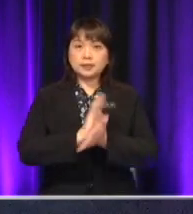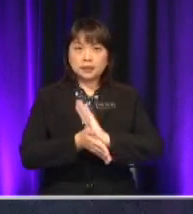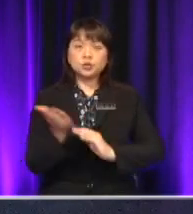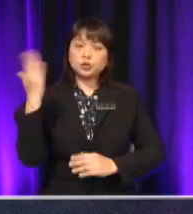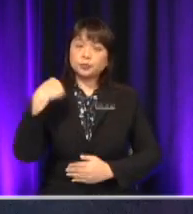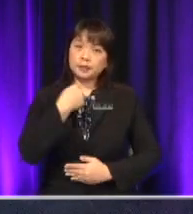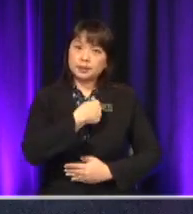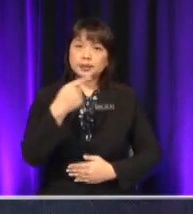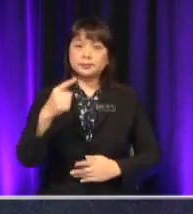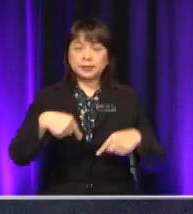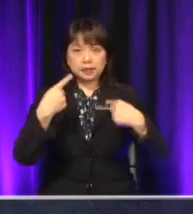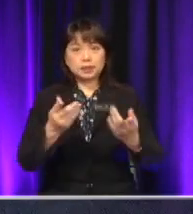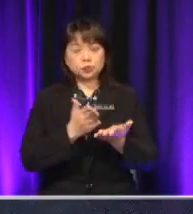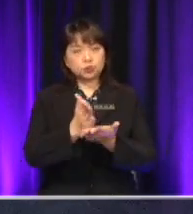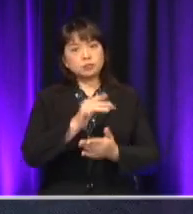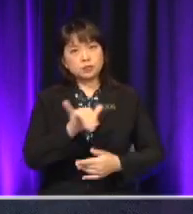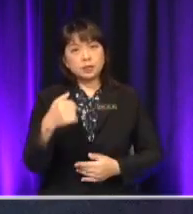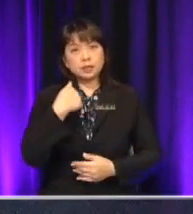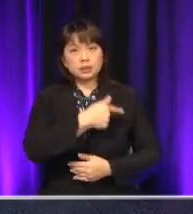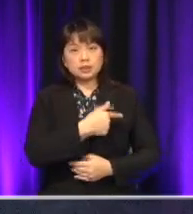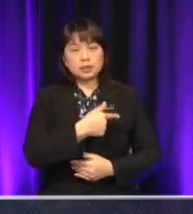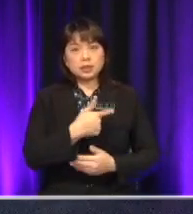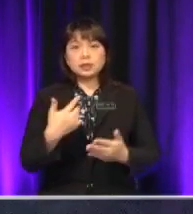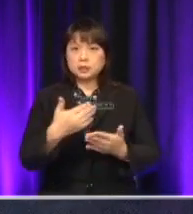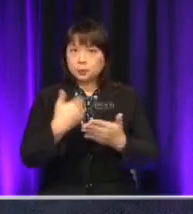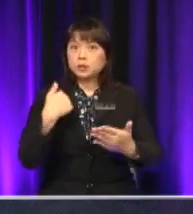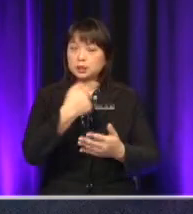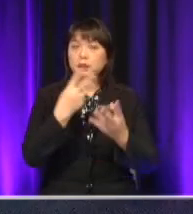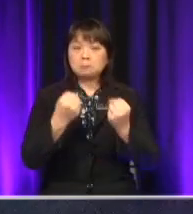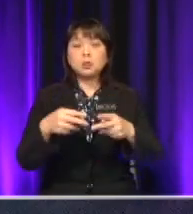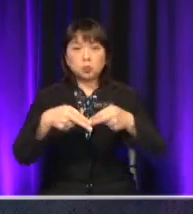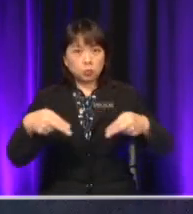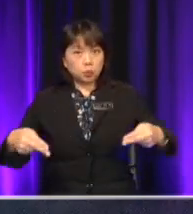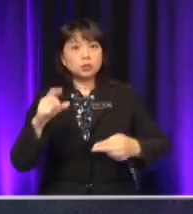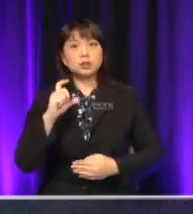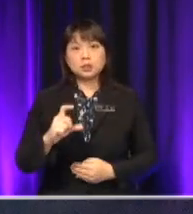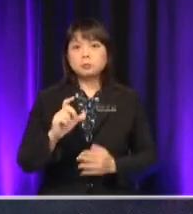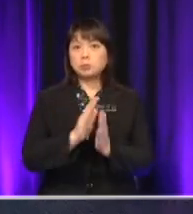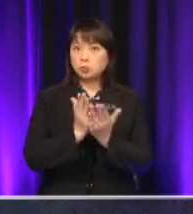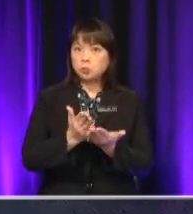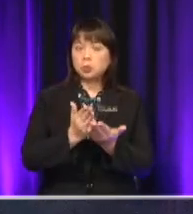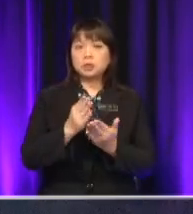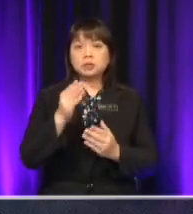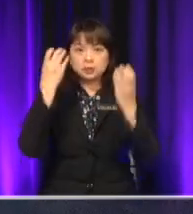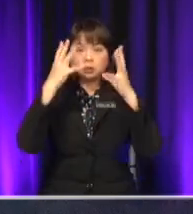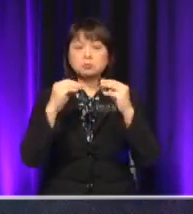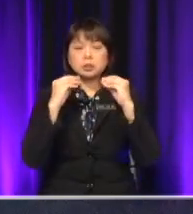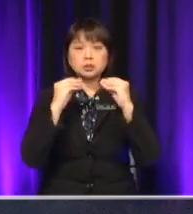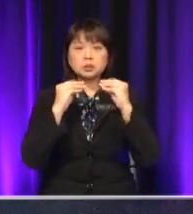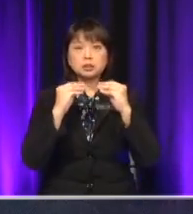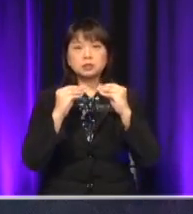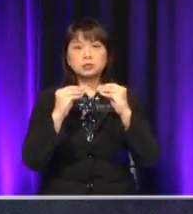kita ke seterusnya, iaitu sebelum kita nak ukur ketebalan buku tu, cikgu nak ajar dulu penggunaan angkut vernier. Macam mana nak